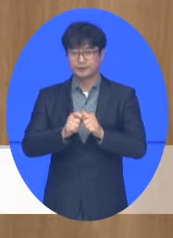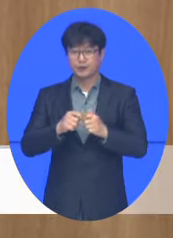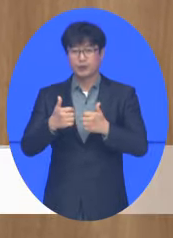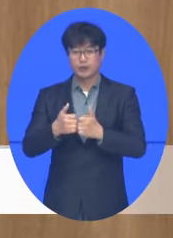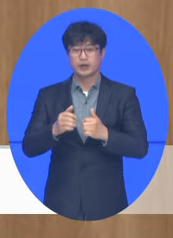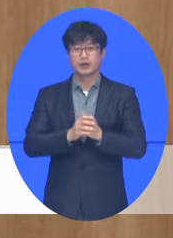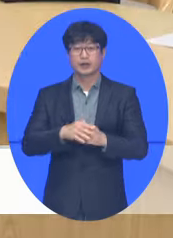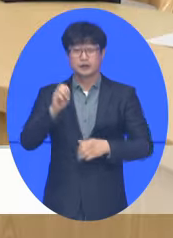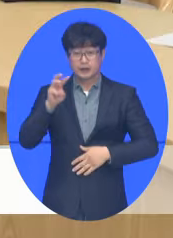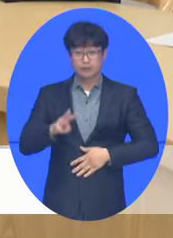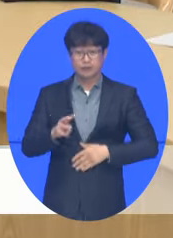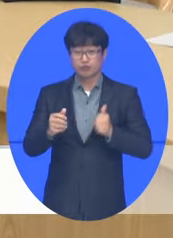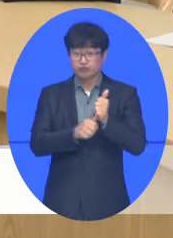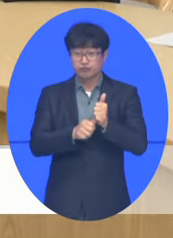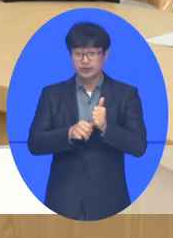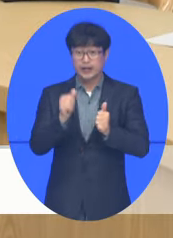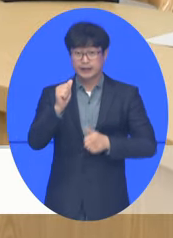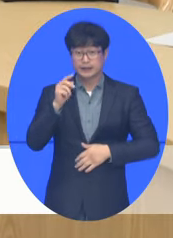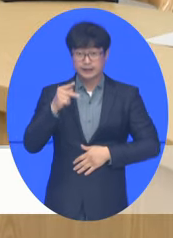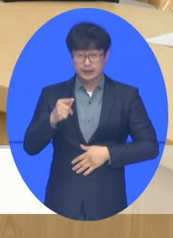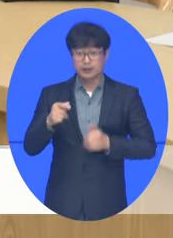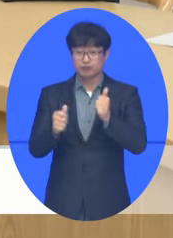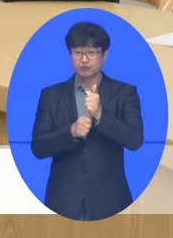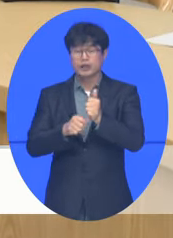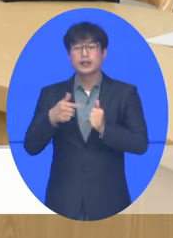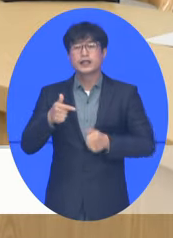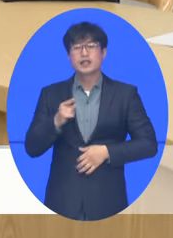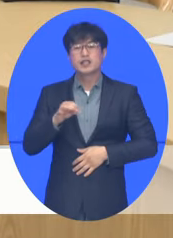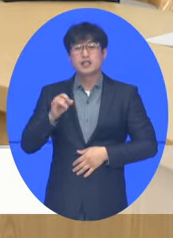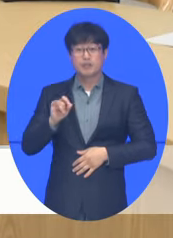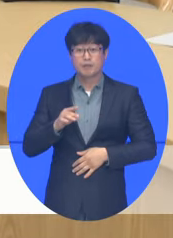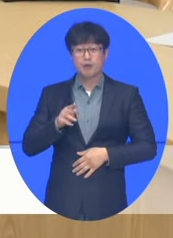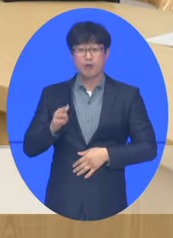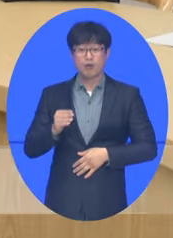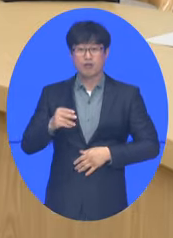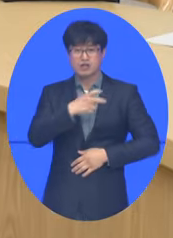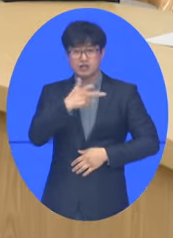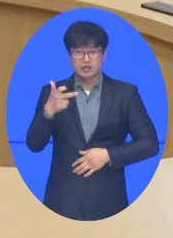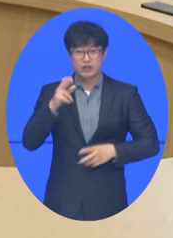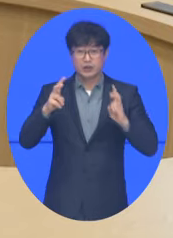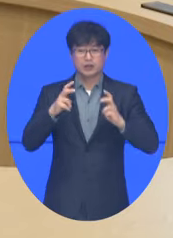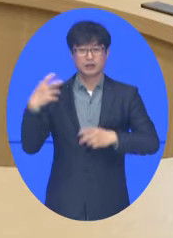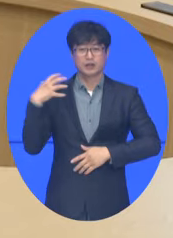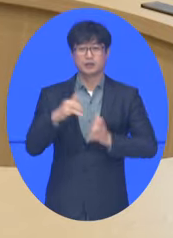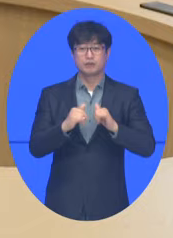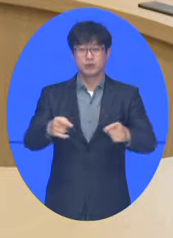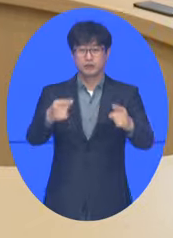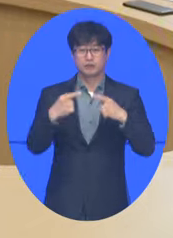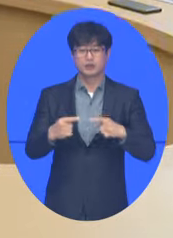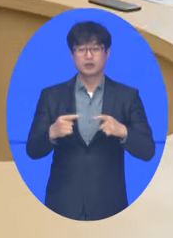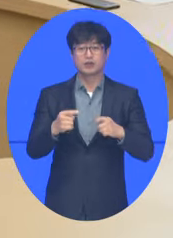삼성전자 부사장, SK하이닉스 부사장, 네이버 이사 등 도내 대기업 책임자들도 참석해